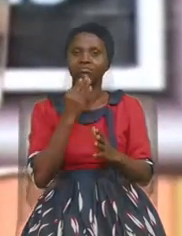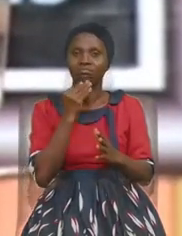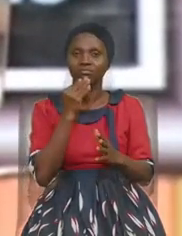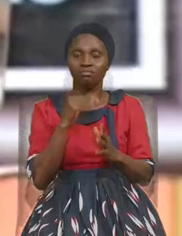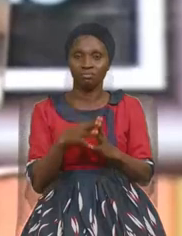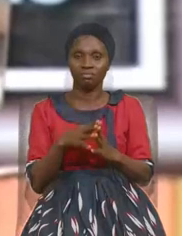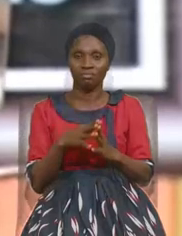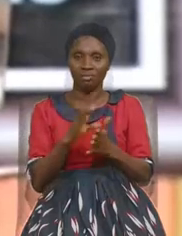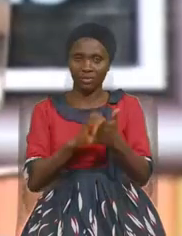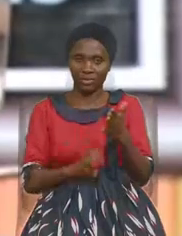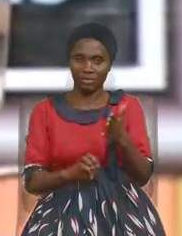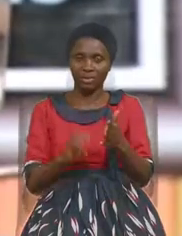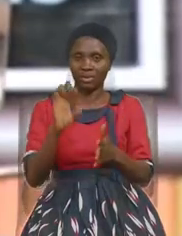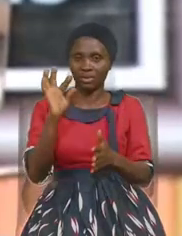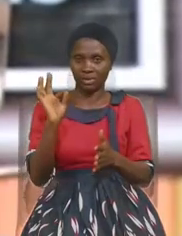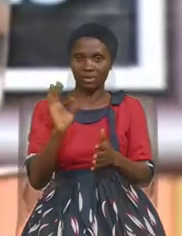Hébreux 9,